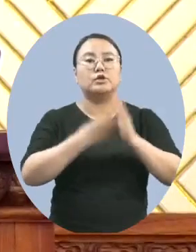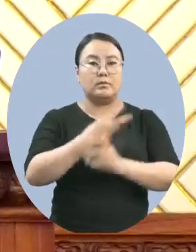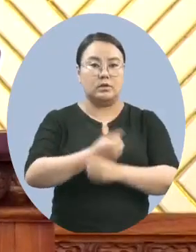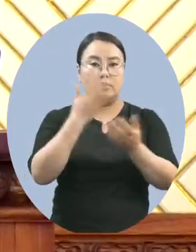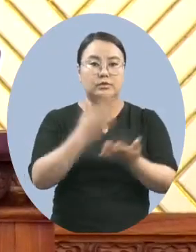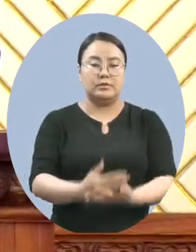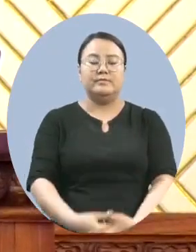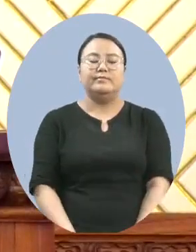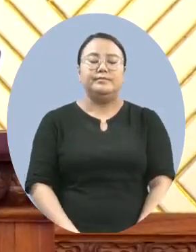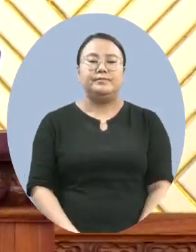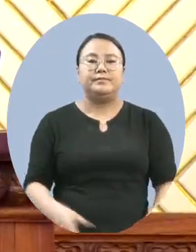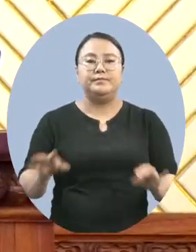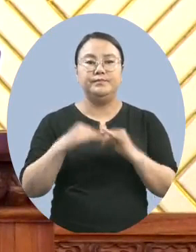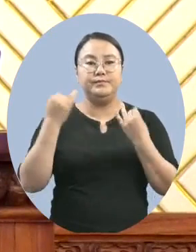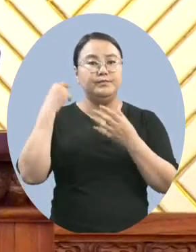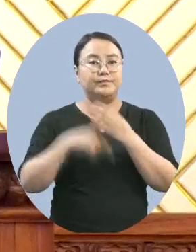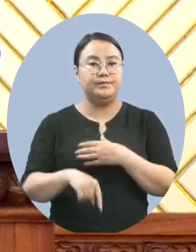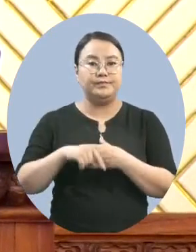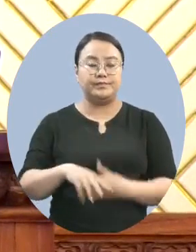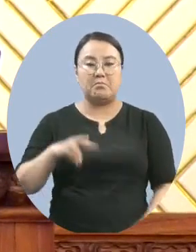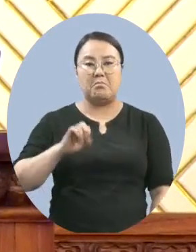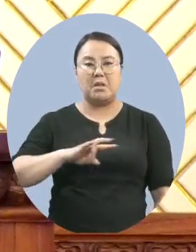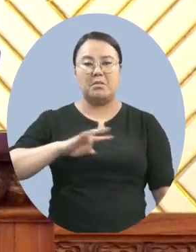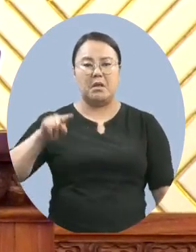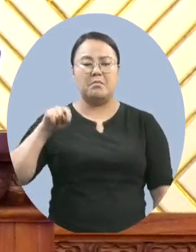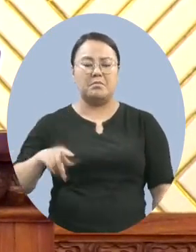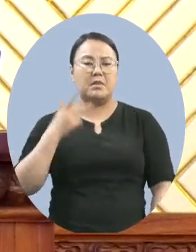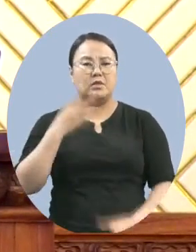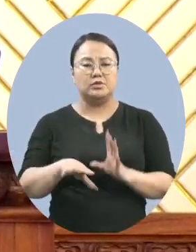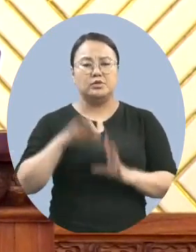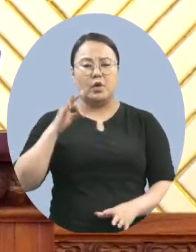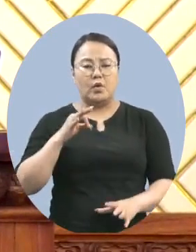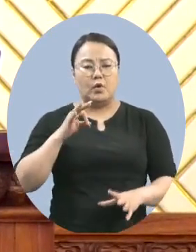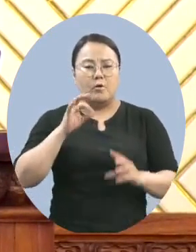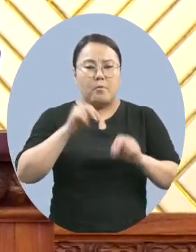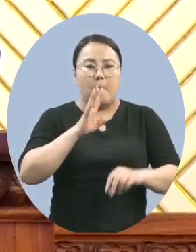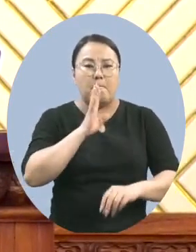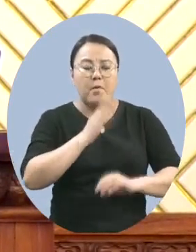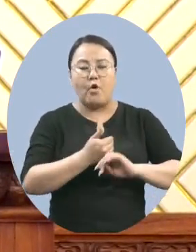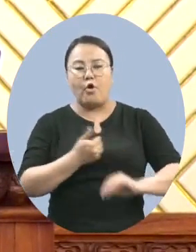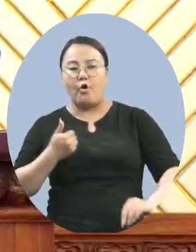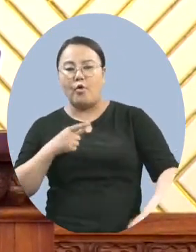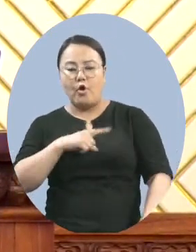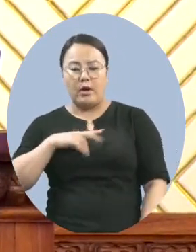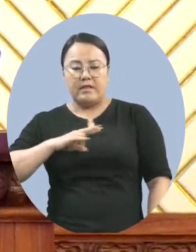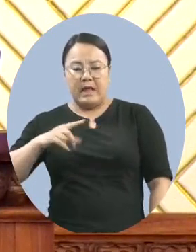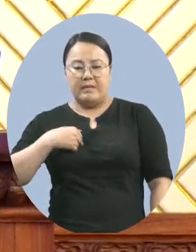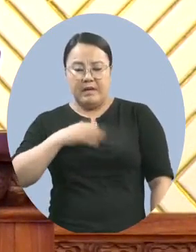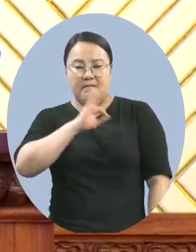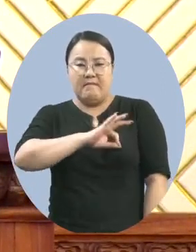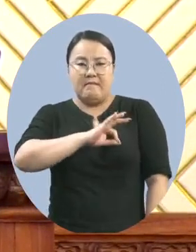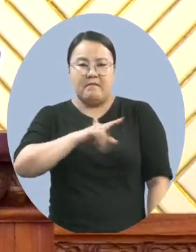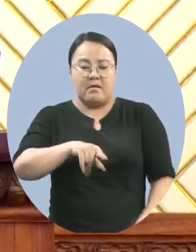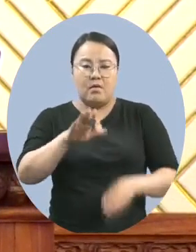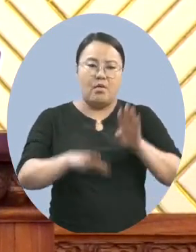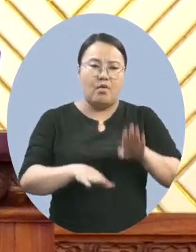Эрх барьж байгаа нам сонгууль болгоны өмнө өөрийн намдаа ашигтай гэж үзэл